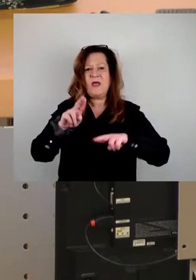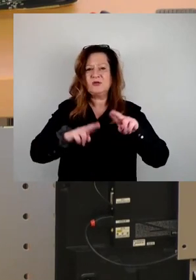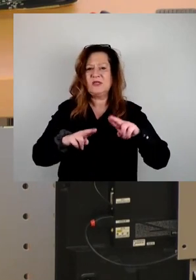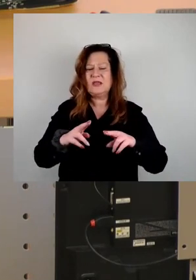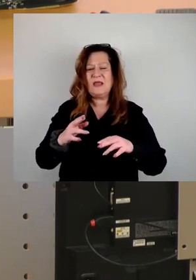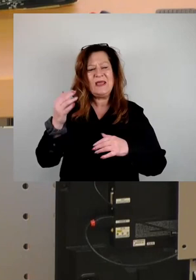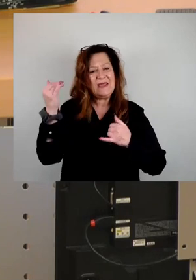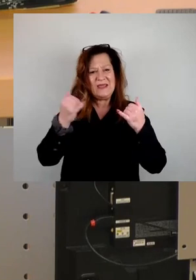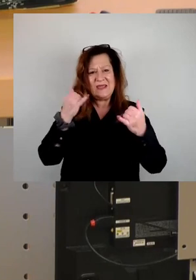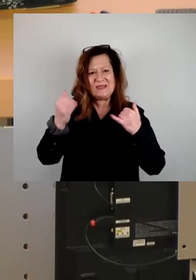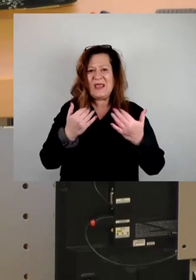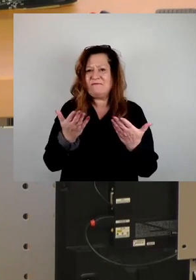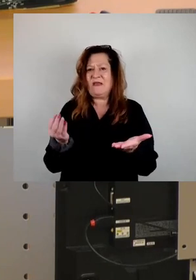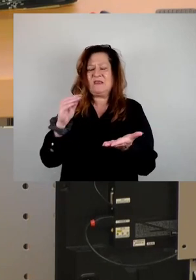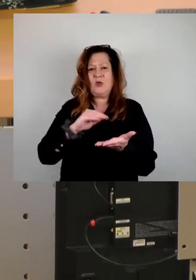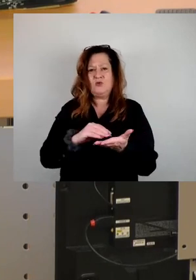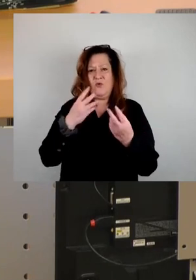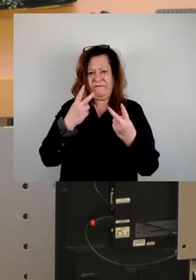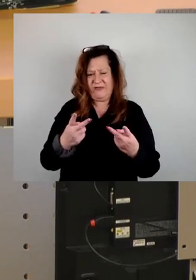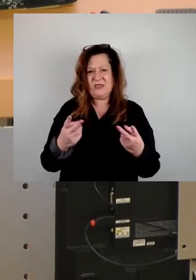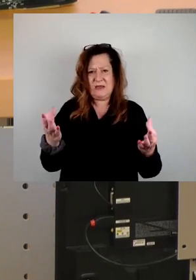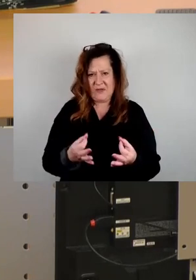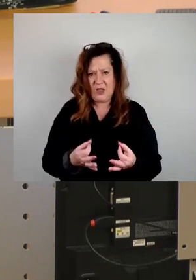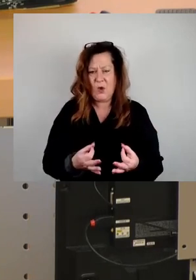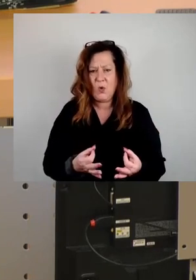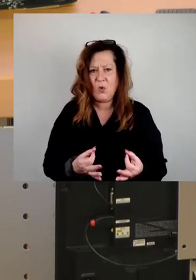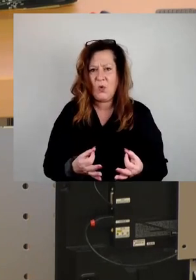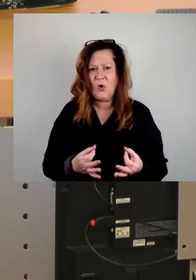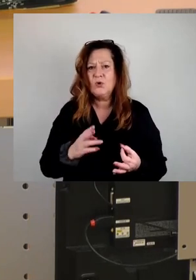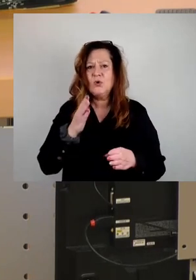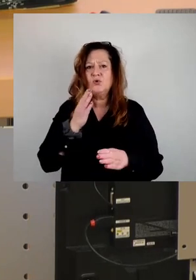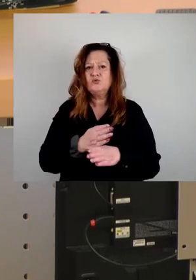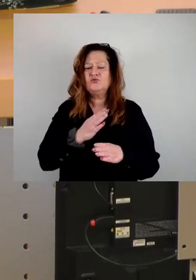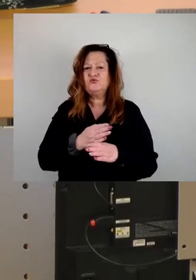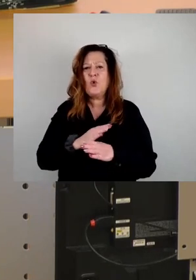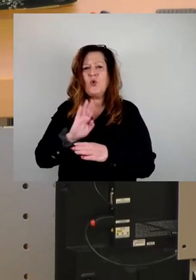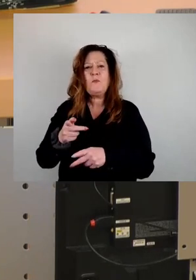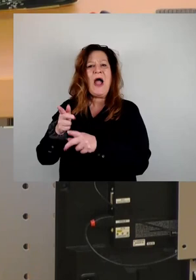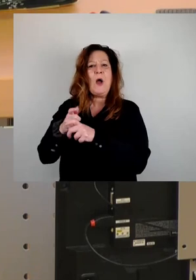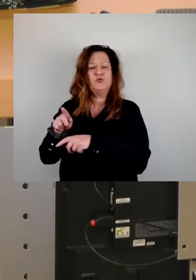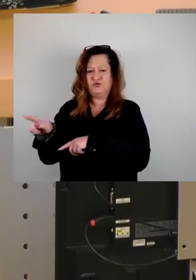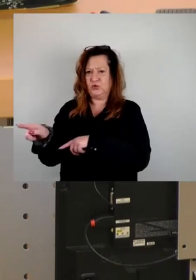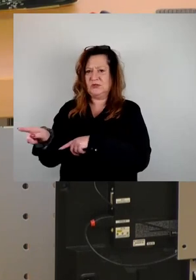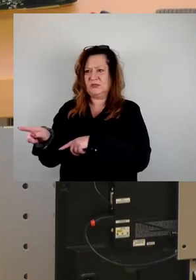zusätzlich nötig ist, haben wir tatsächlich auch über die Ausschüsse noch hineinbekommen. Und da geht es insbesondere auch